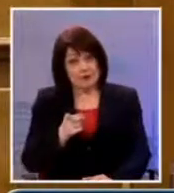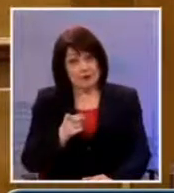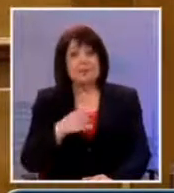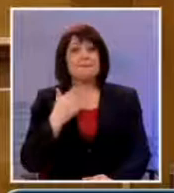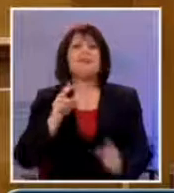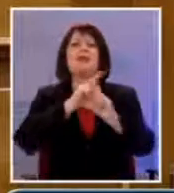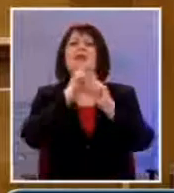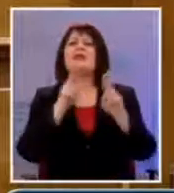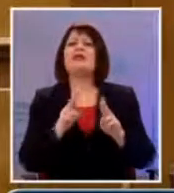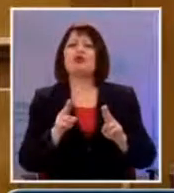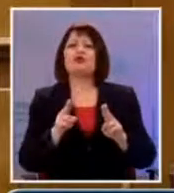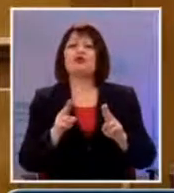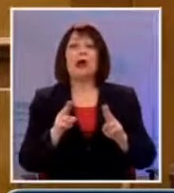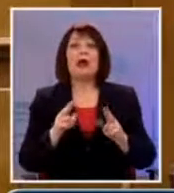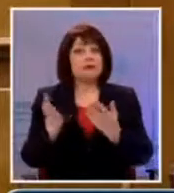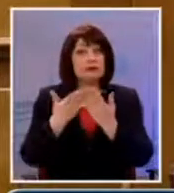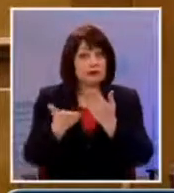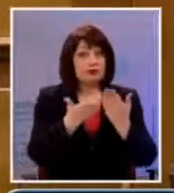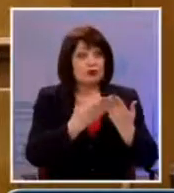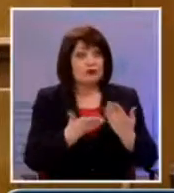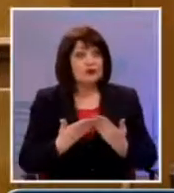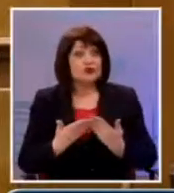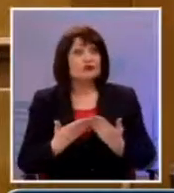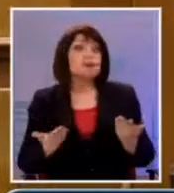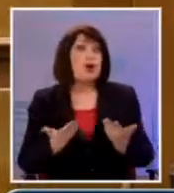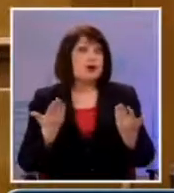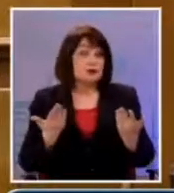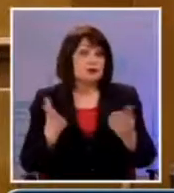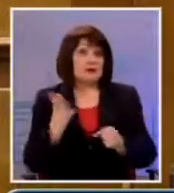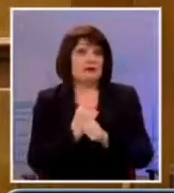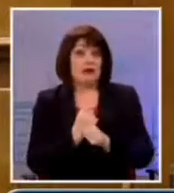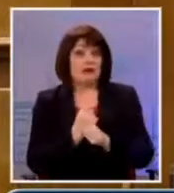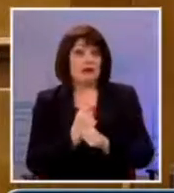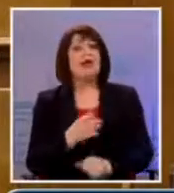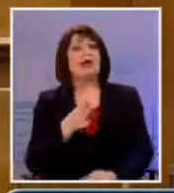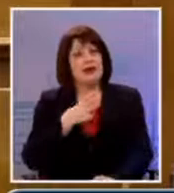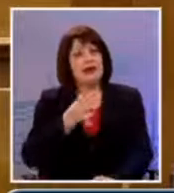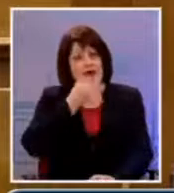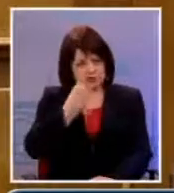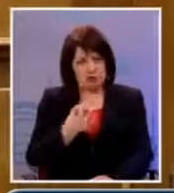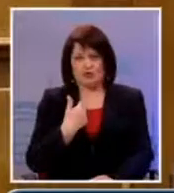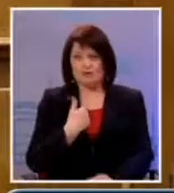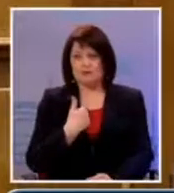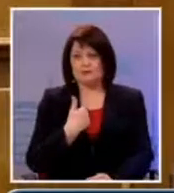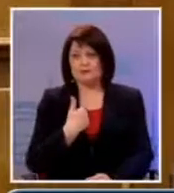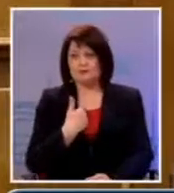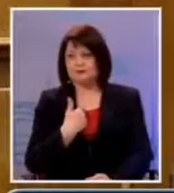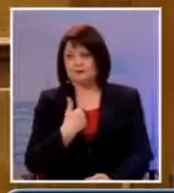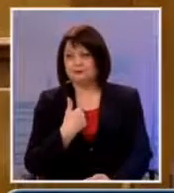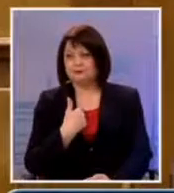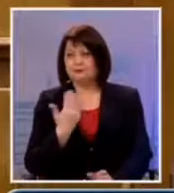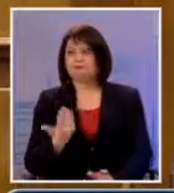στη διεθνή κοινή γνώμη. Και με αυτή την έννοια, αγαπητοί συνάδελφοι, θέλω και εγώ να πω ότι